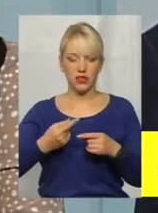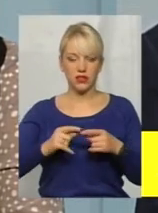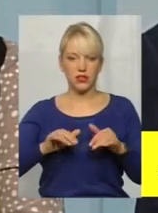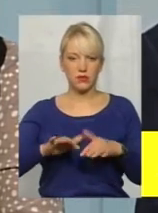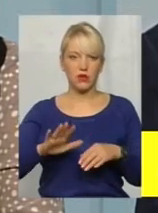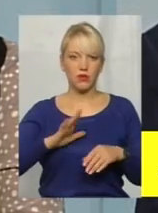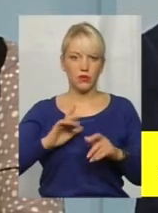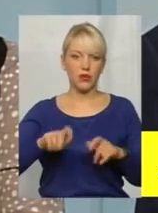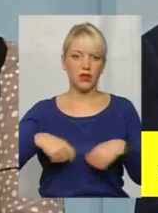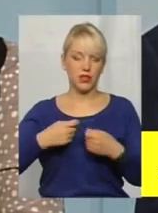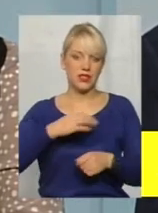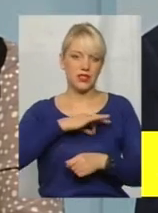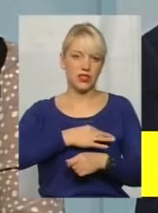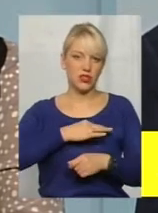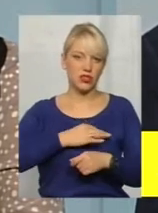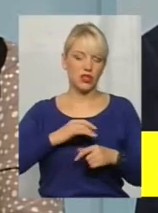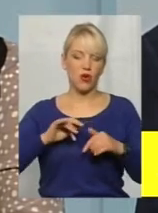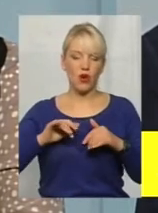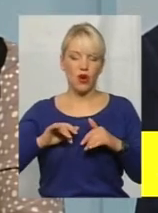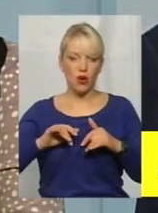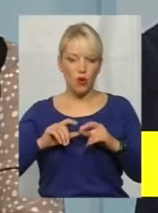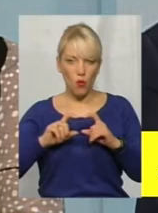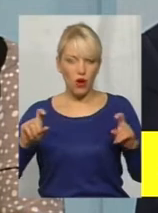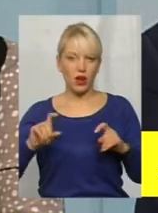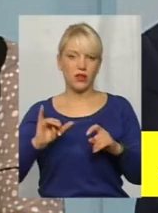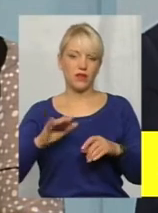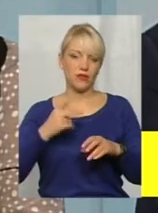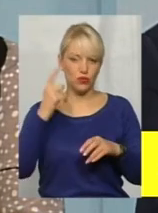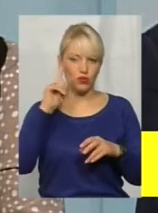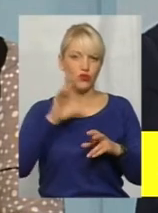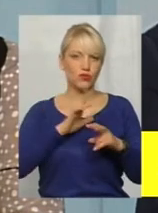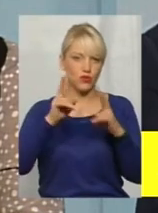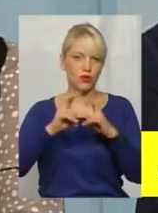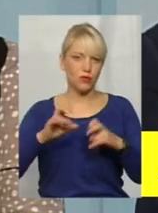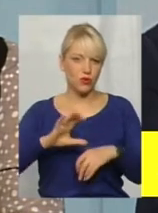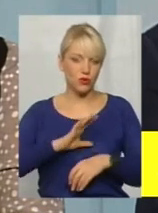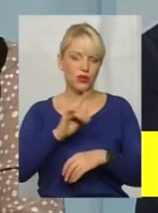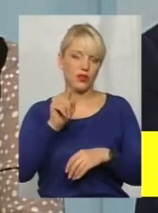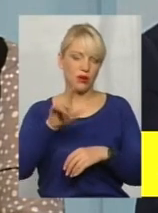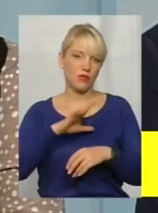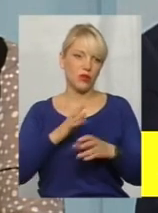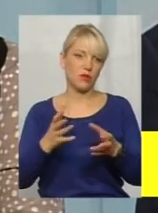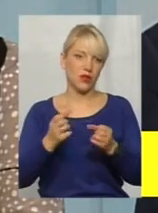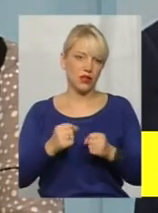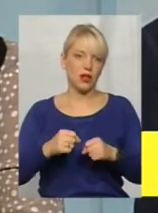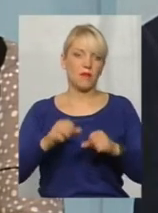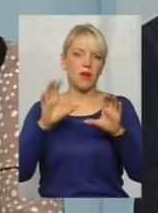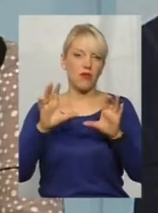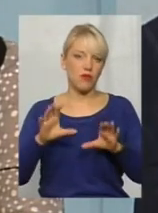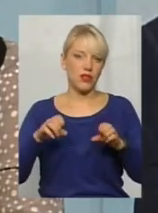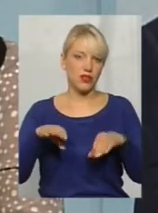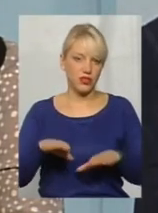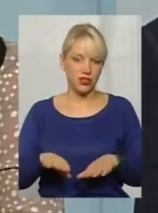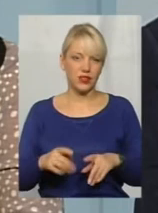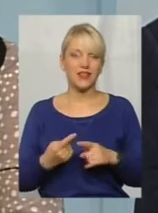передані до слідчих органів, проводилось відповідне слідство. І я думаю, що там були прийняті відповідно правове рішення. В